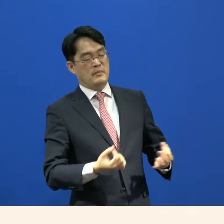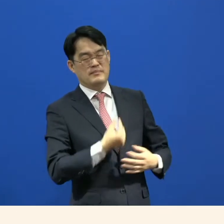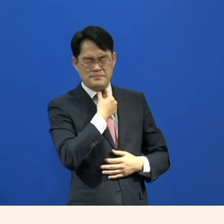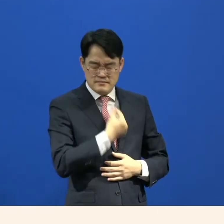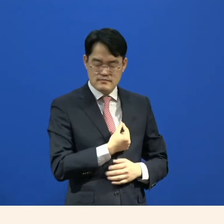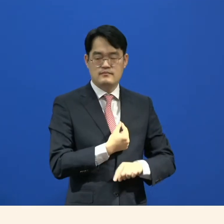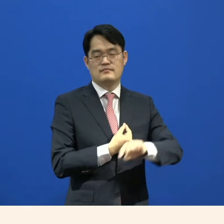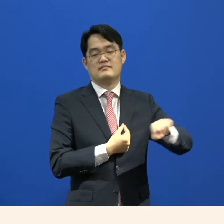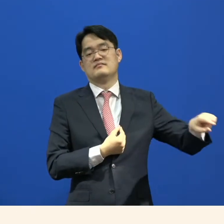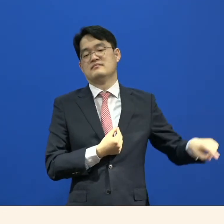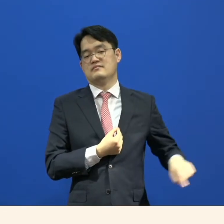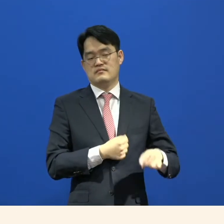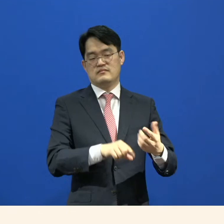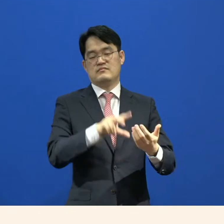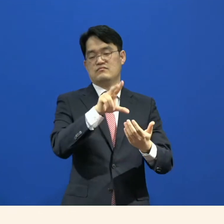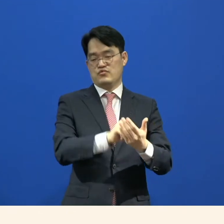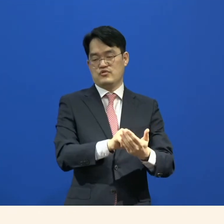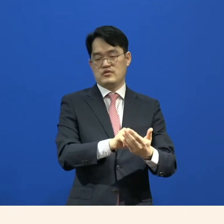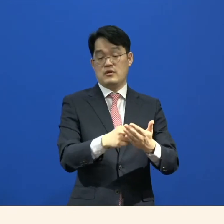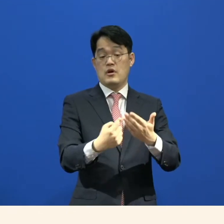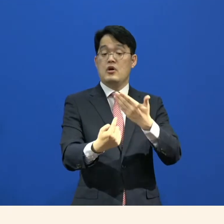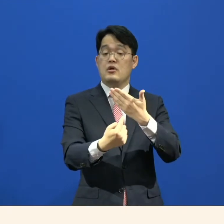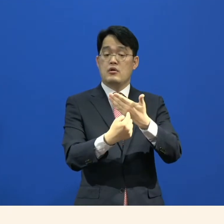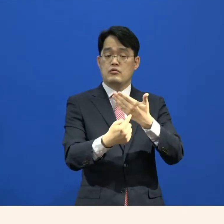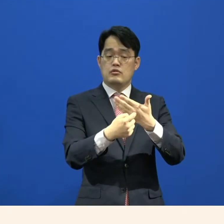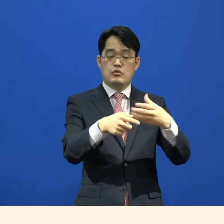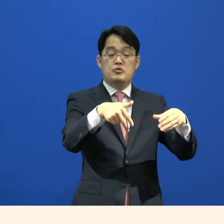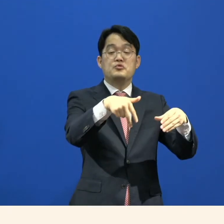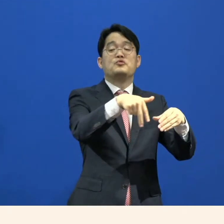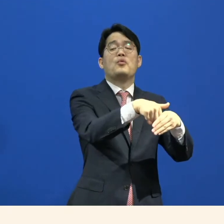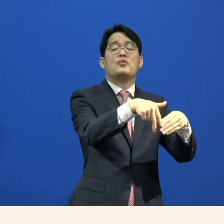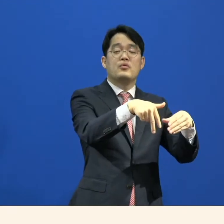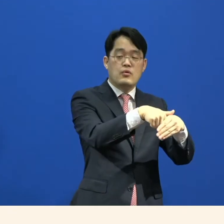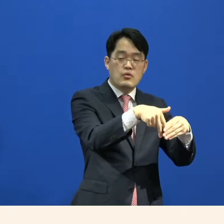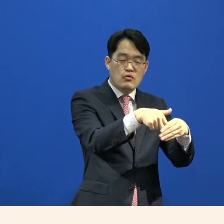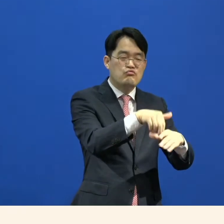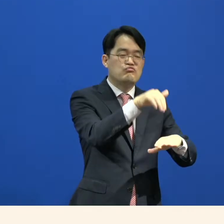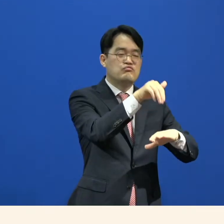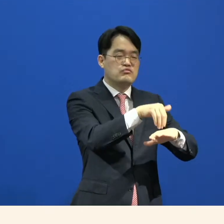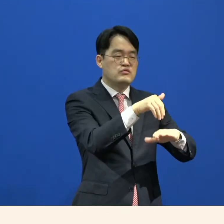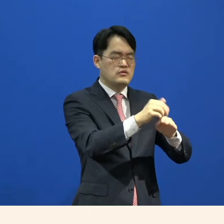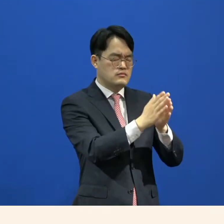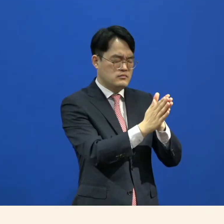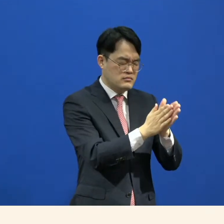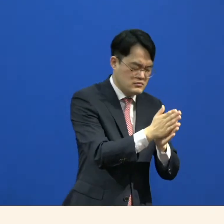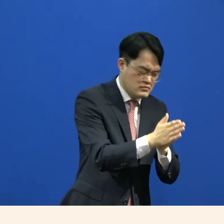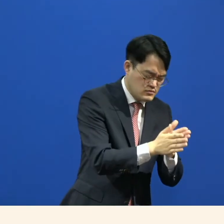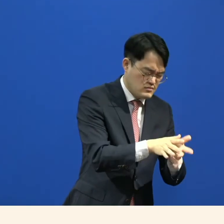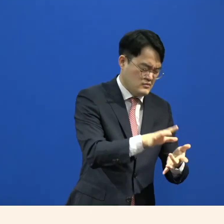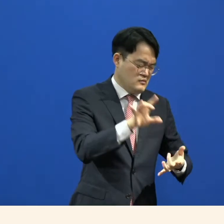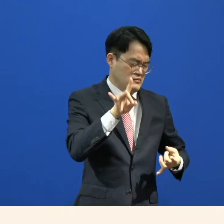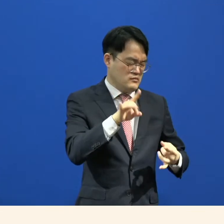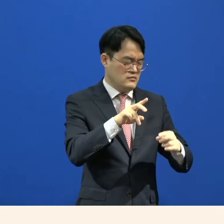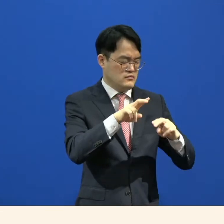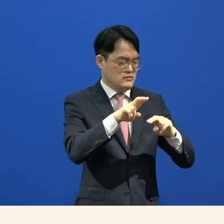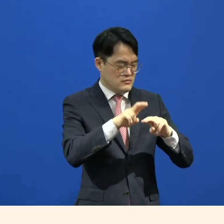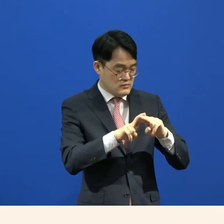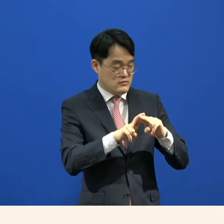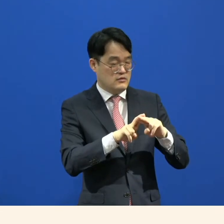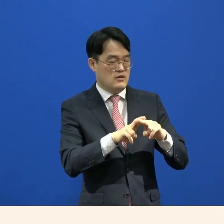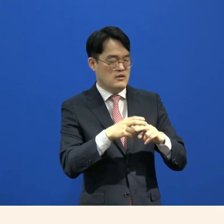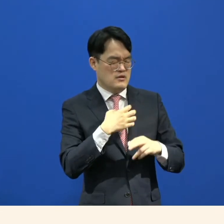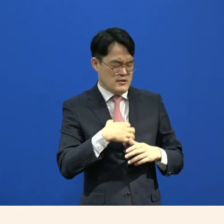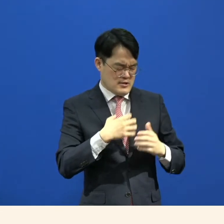그러니까 겉으로는 종교적인 수행이지만 결국은 세속적인 자랑으로 끝나버린다는 거. 여러분들은 어떻습니까?